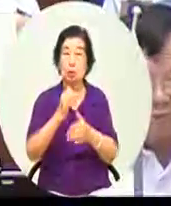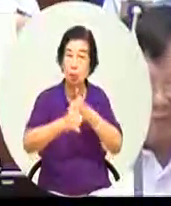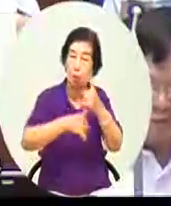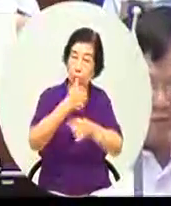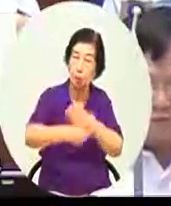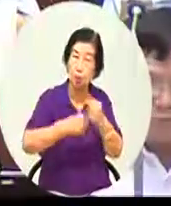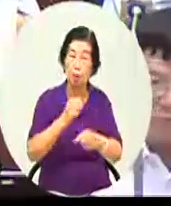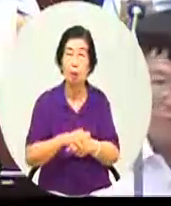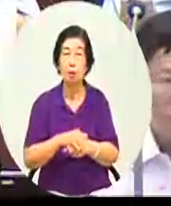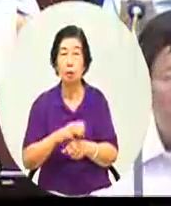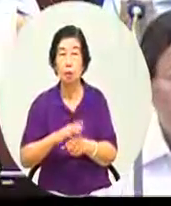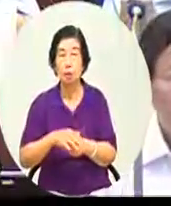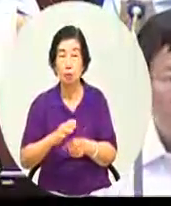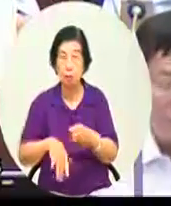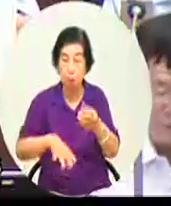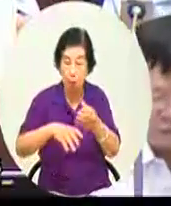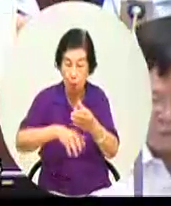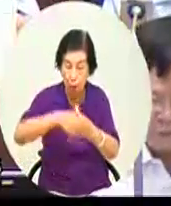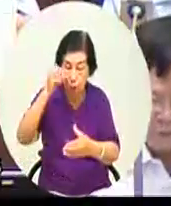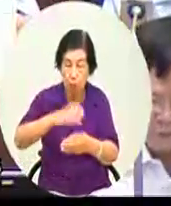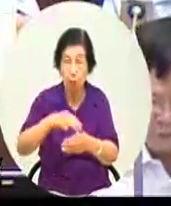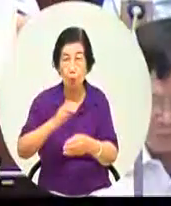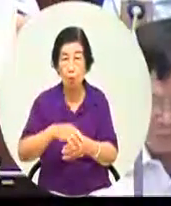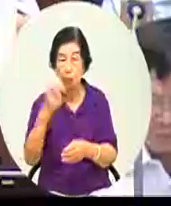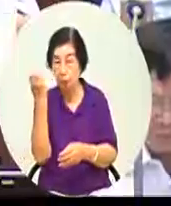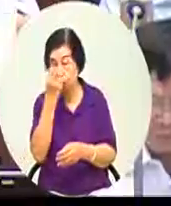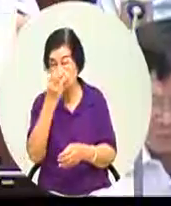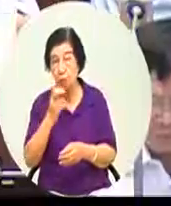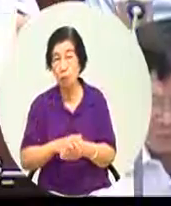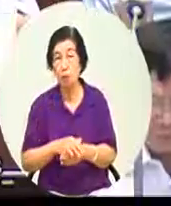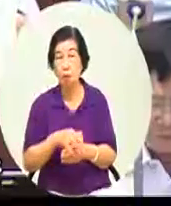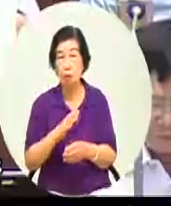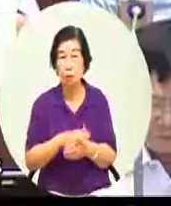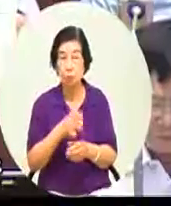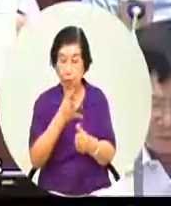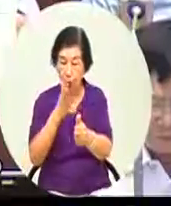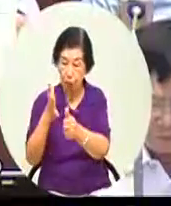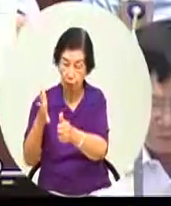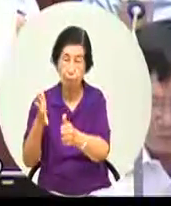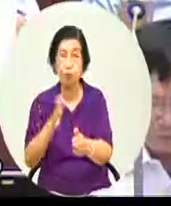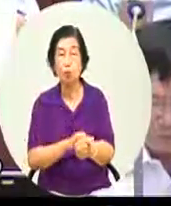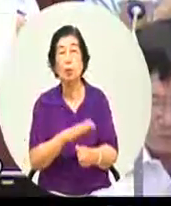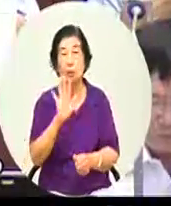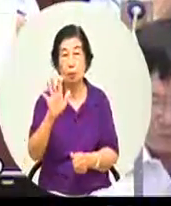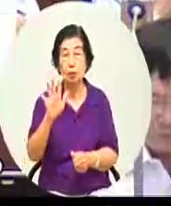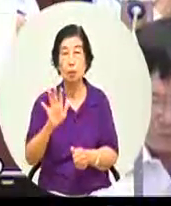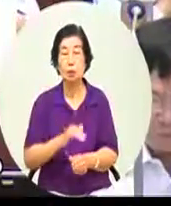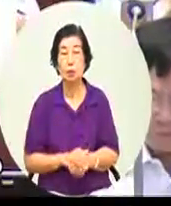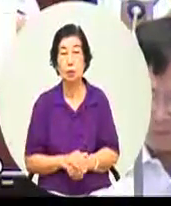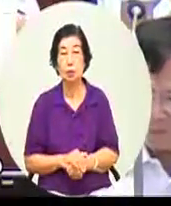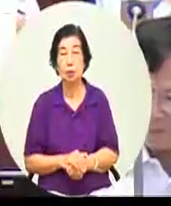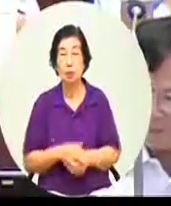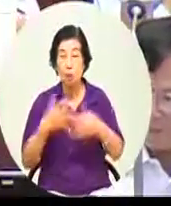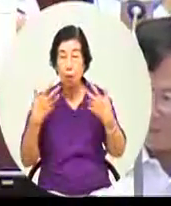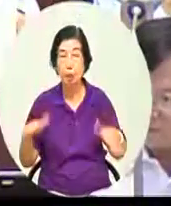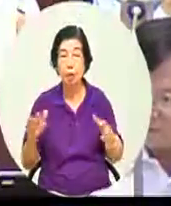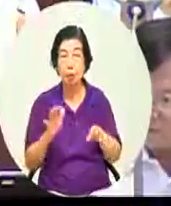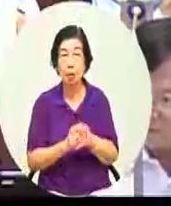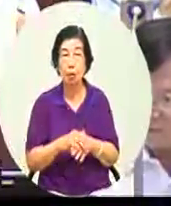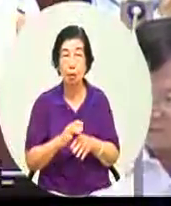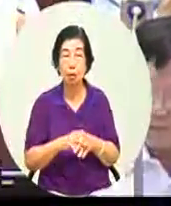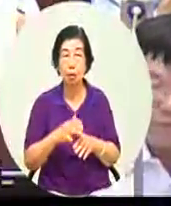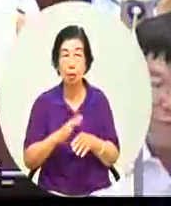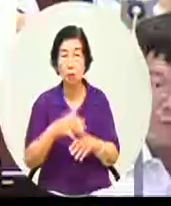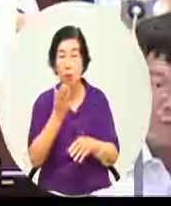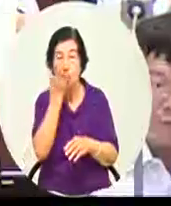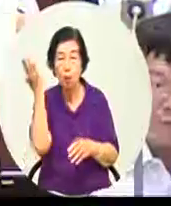个抽调的这样的一个。这样的一个问，就跟他们询问。那我们有很多的游客其实是来自于